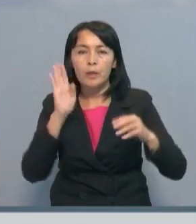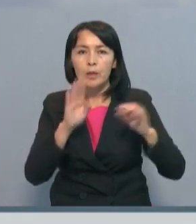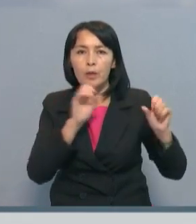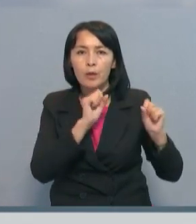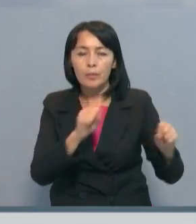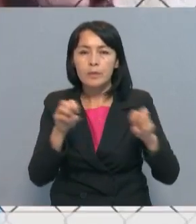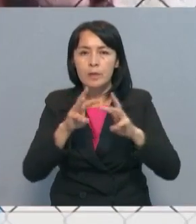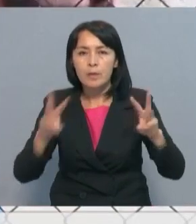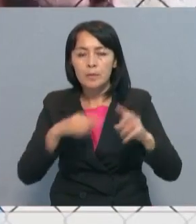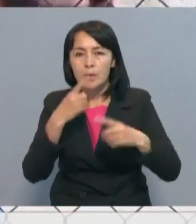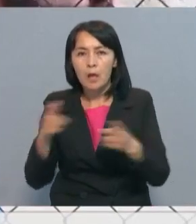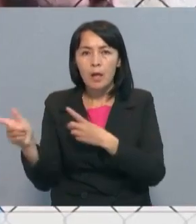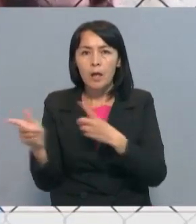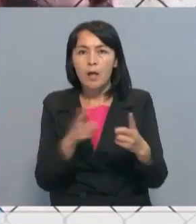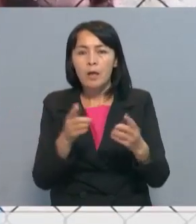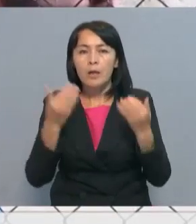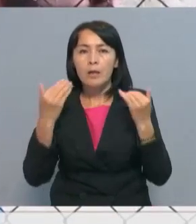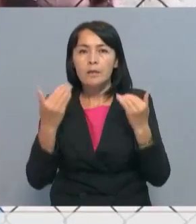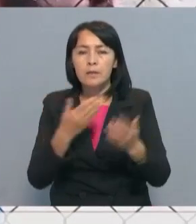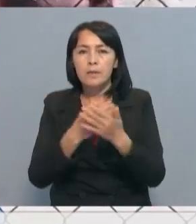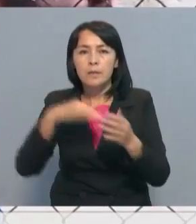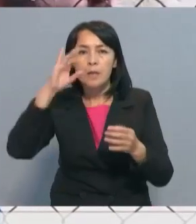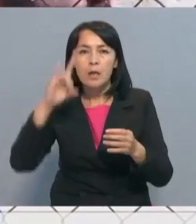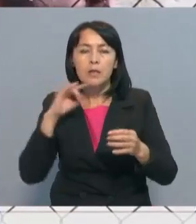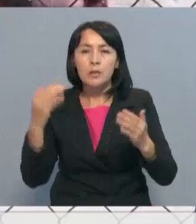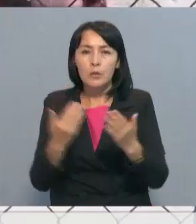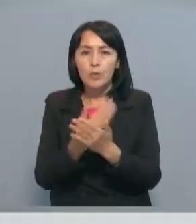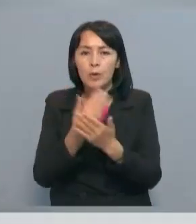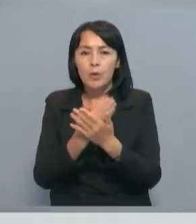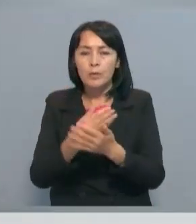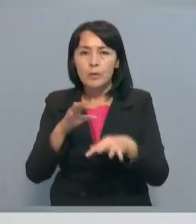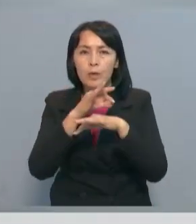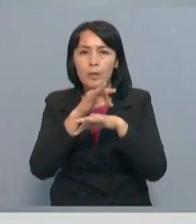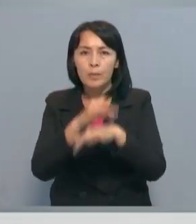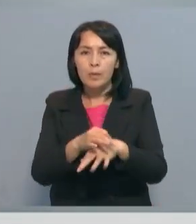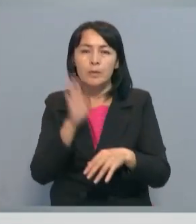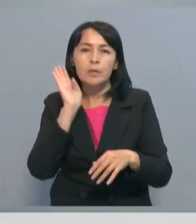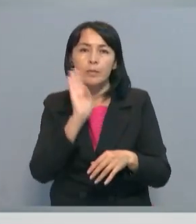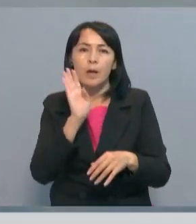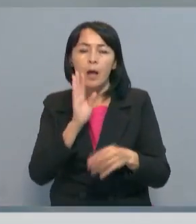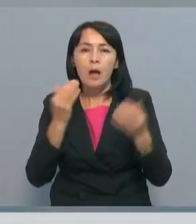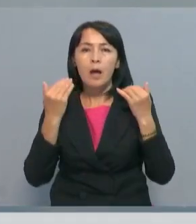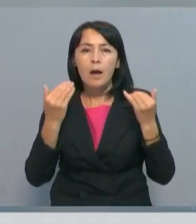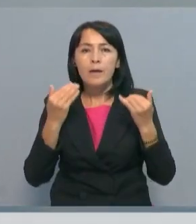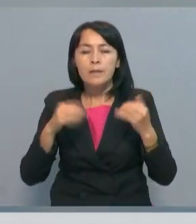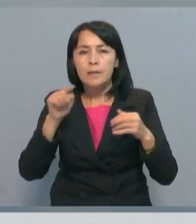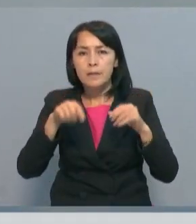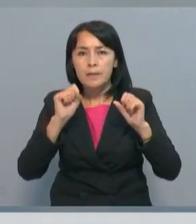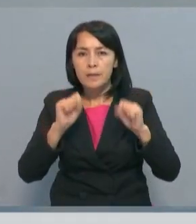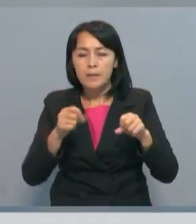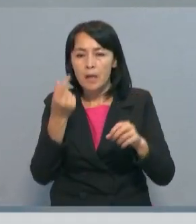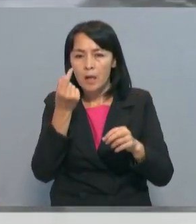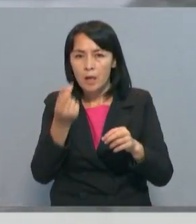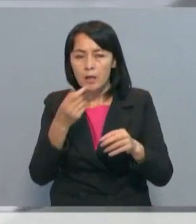также министр заявил о готовности Ирана предоставить Казахстану Современные технологии транспортировки поливной воды позволяющие значительно